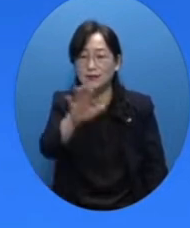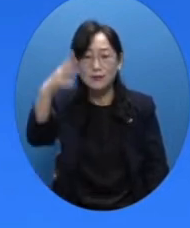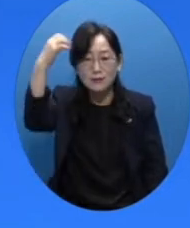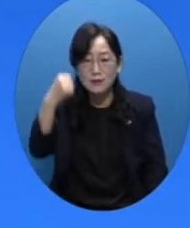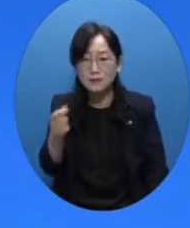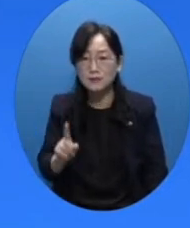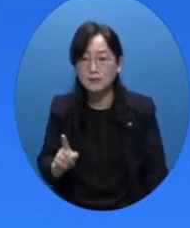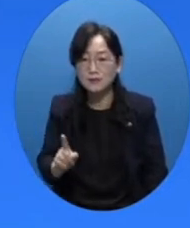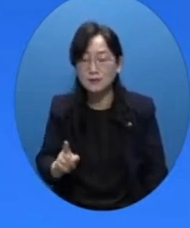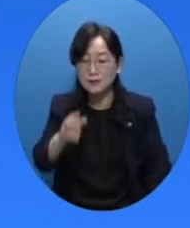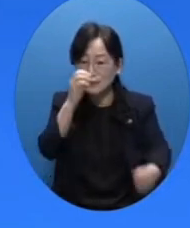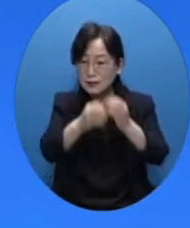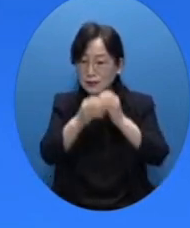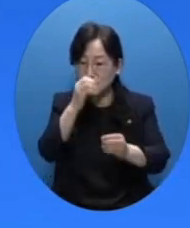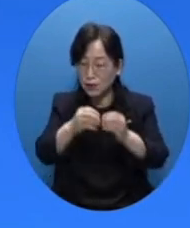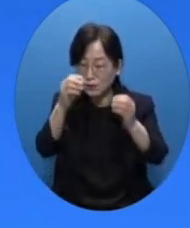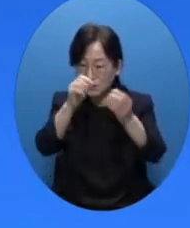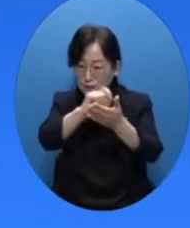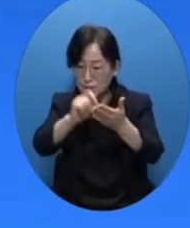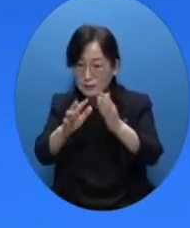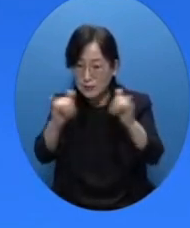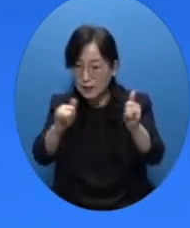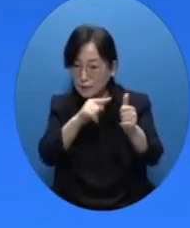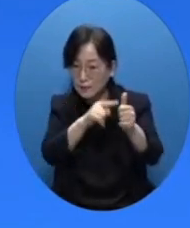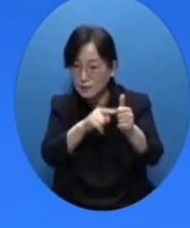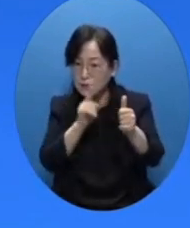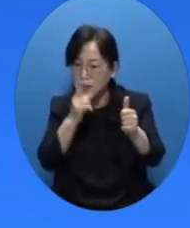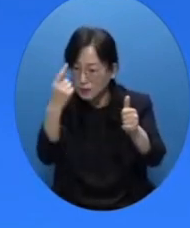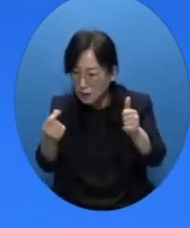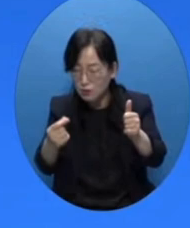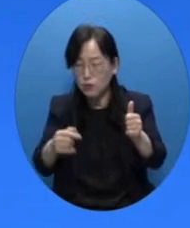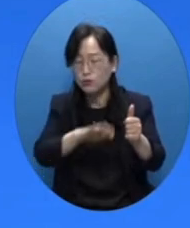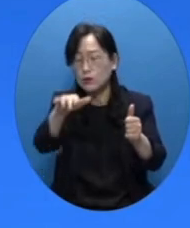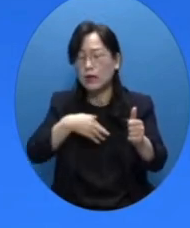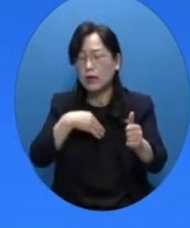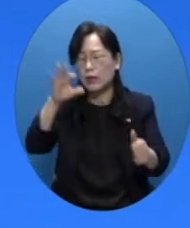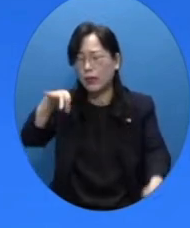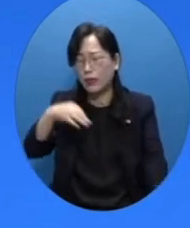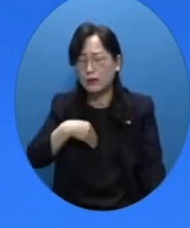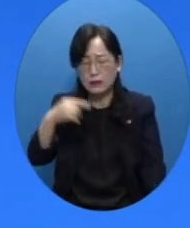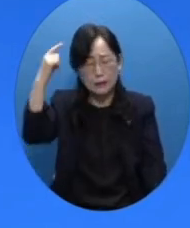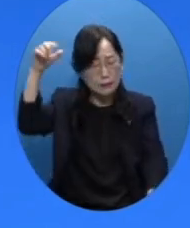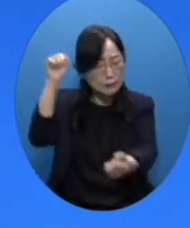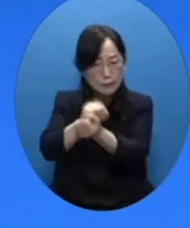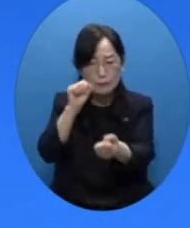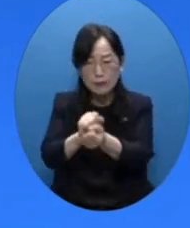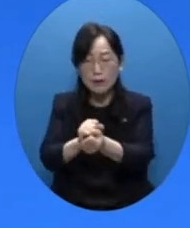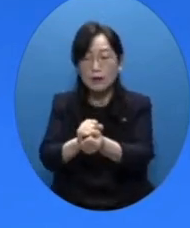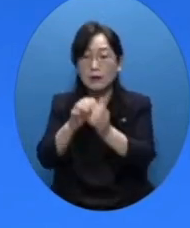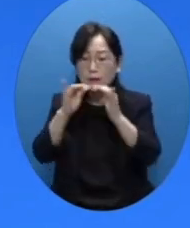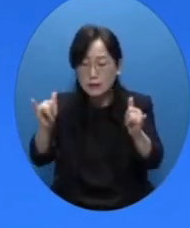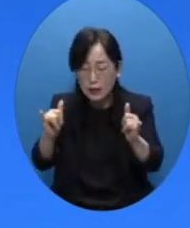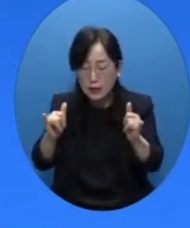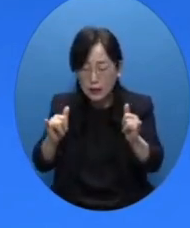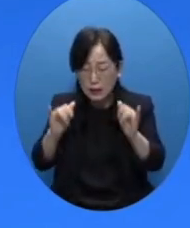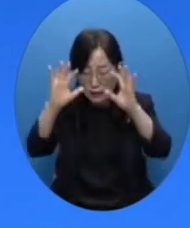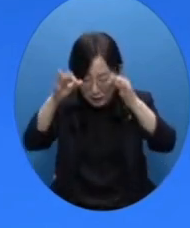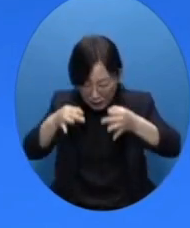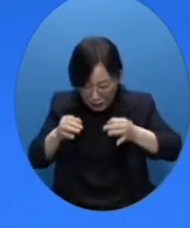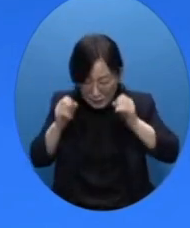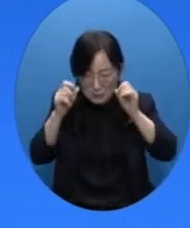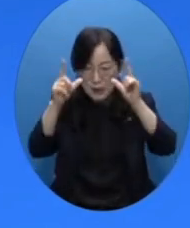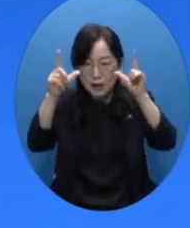이 시편 기자의 고백처럼 내가 아무것도 아닙니다 하는 멍청한 존재입니다 여기서 깨닫게 될 때 그 때